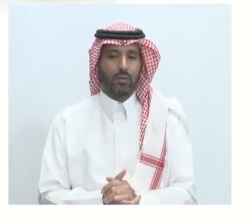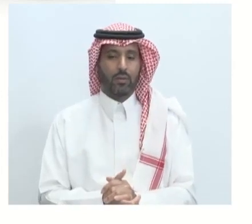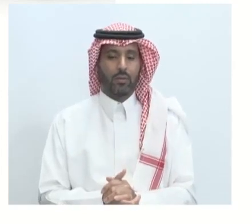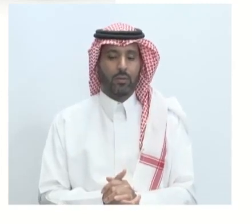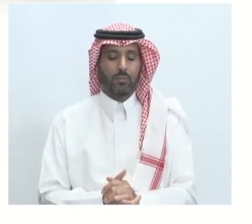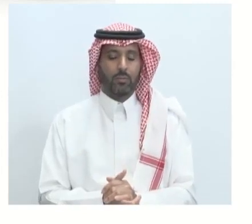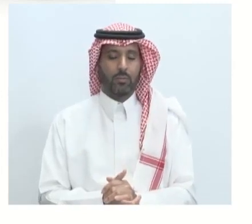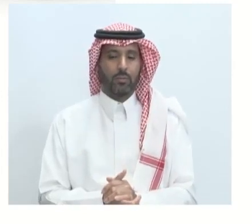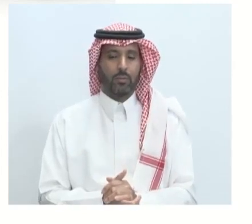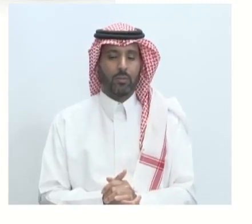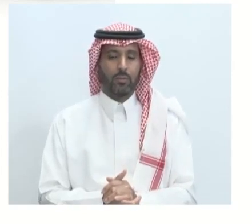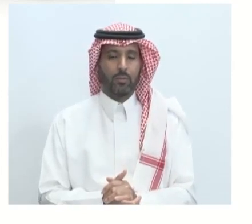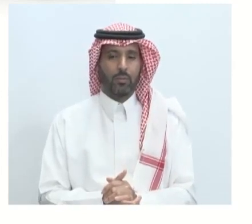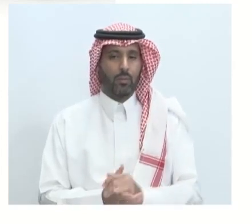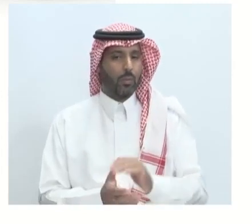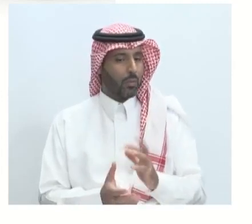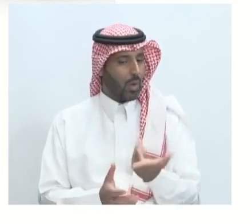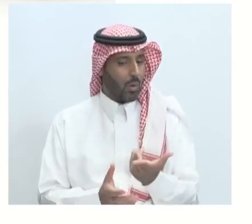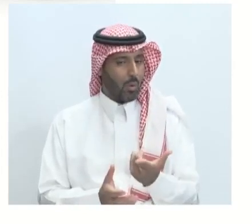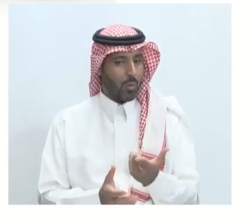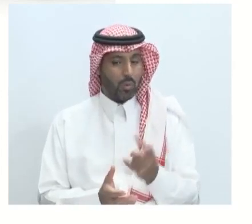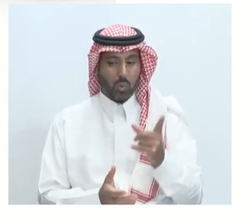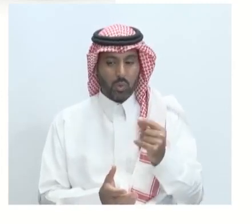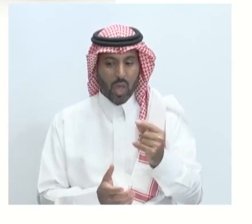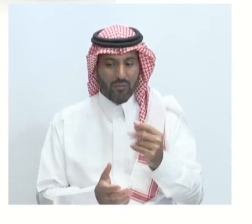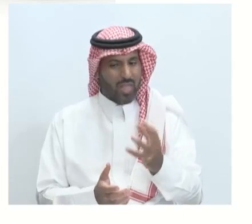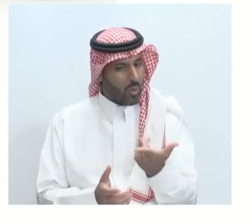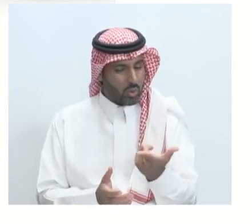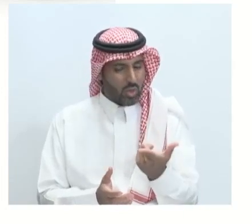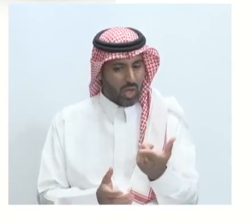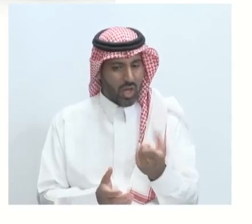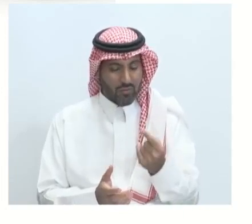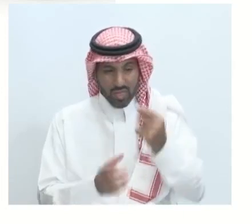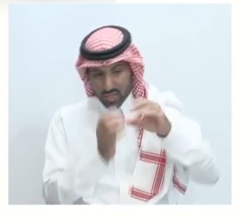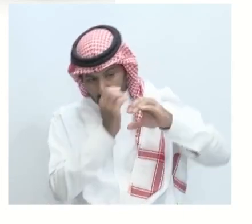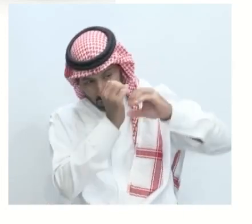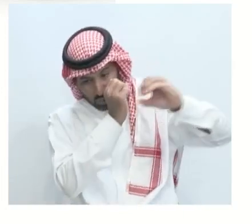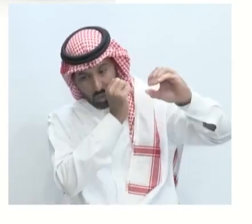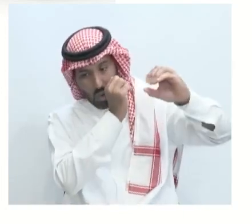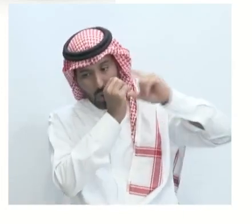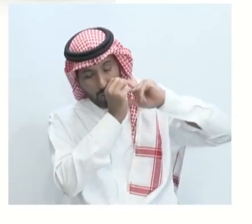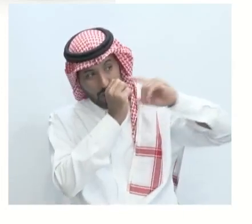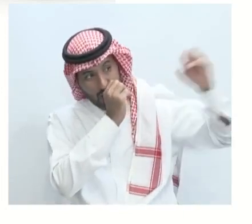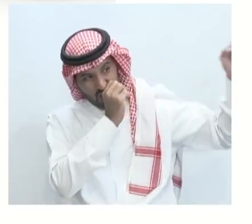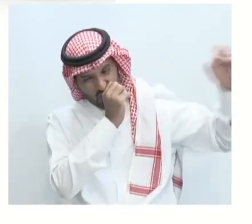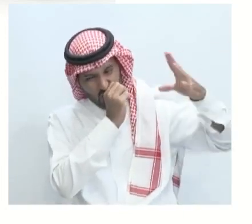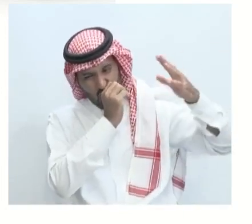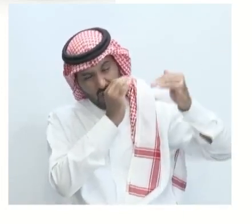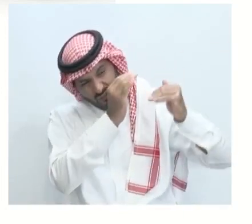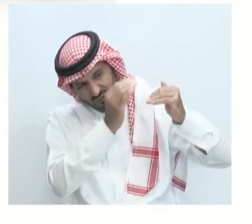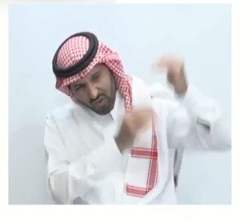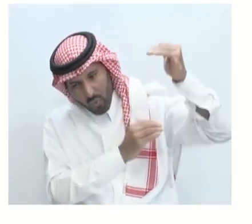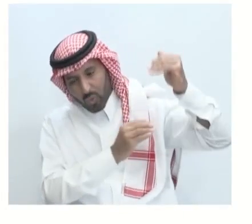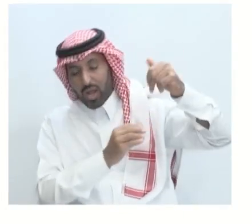الطالب عزيزتي الطالبه ما افضل تلسكوبات الاشعه فوق